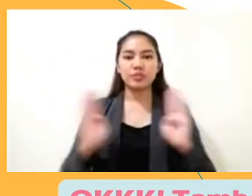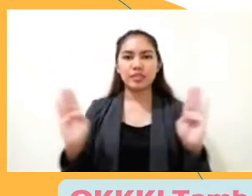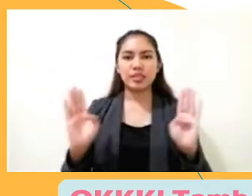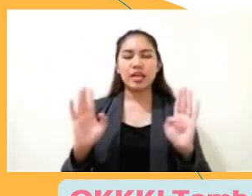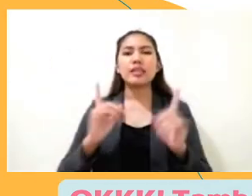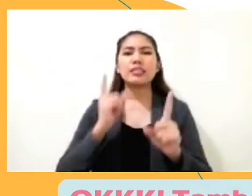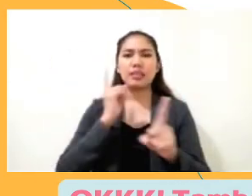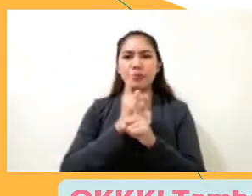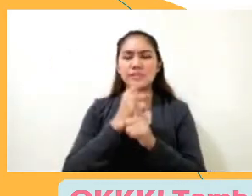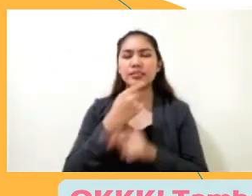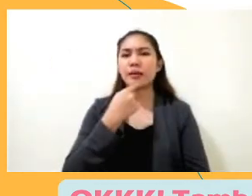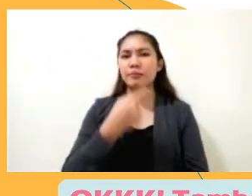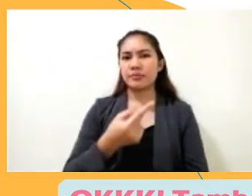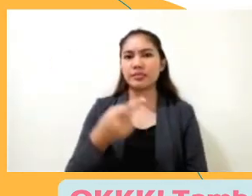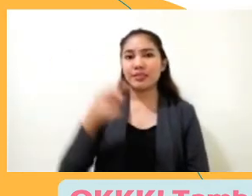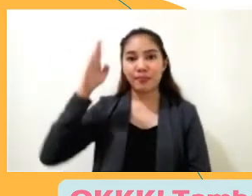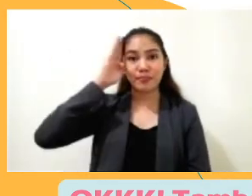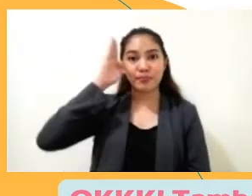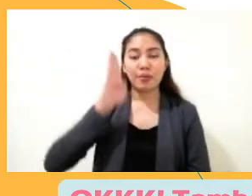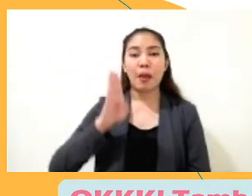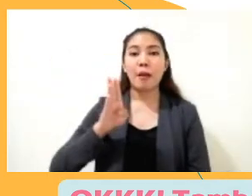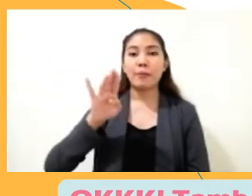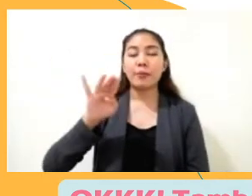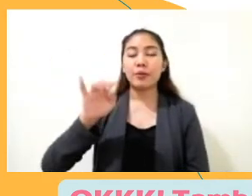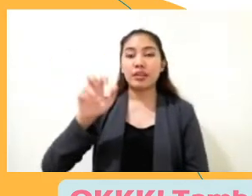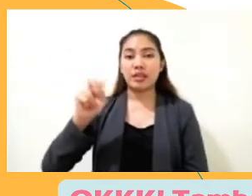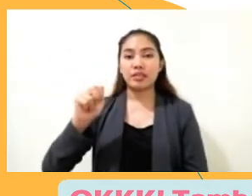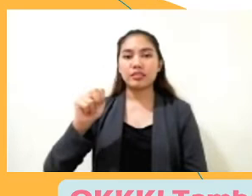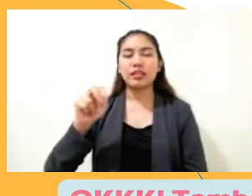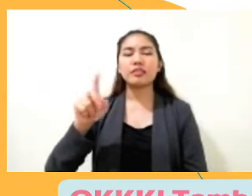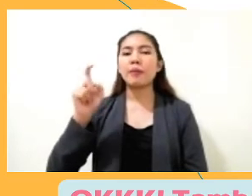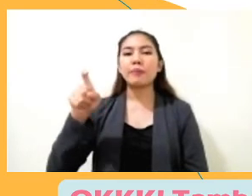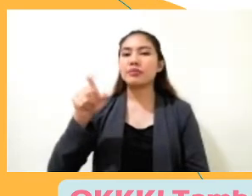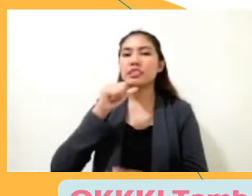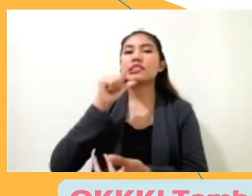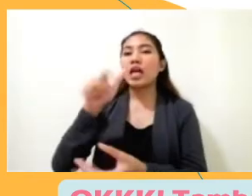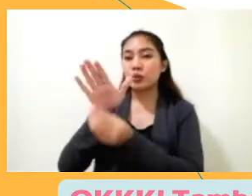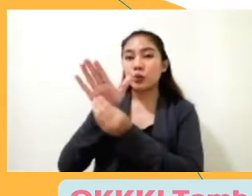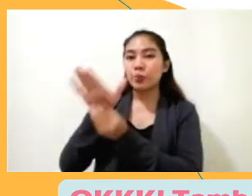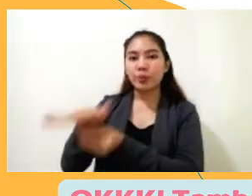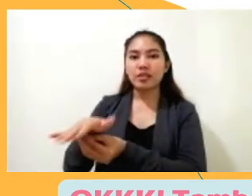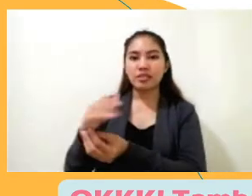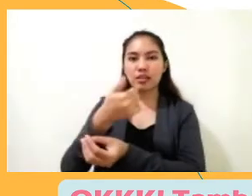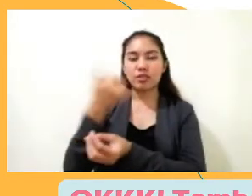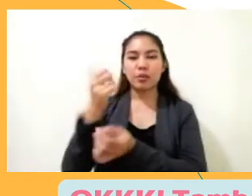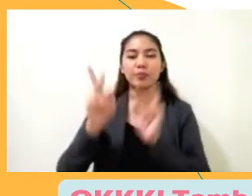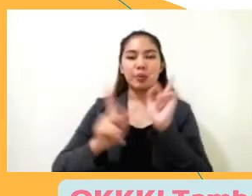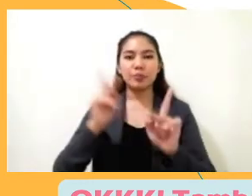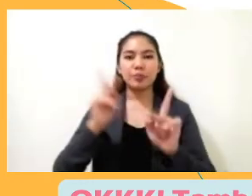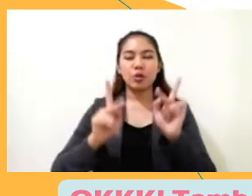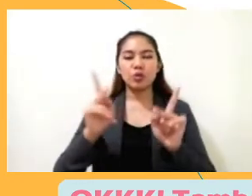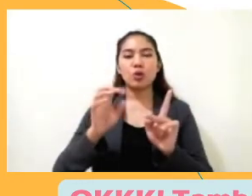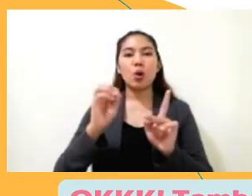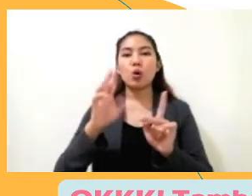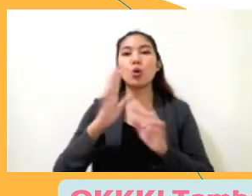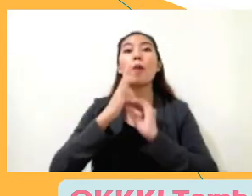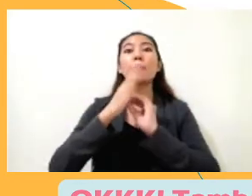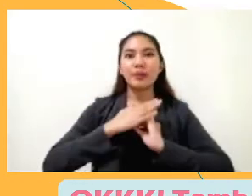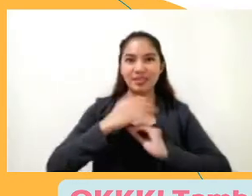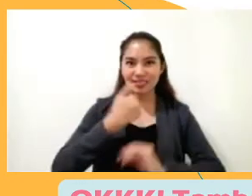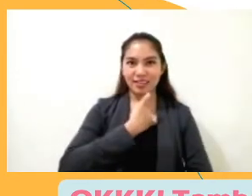Kuya Brian, as long as hindi ka nakakasakit ng iba, kasama ang iyong sarili, diba? Paano kung yung paghahanap